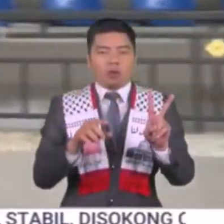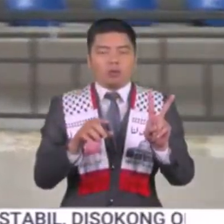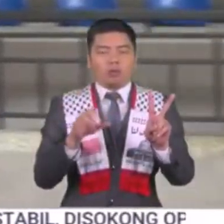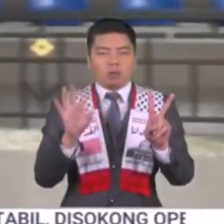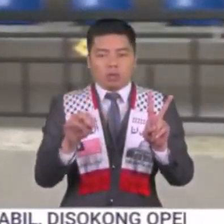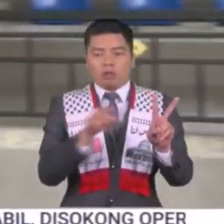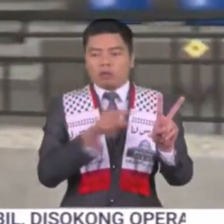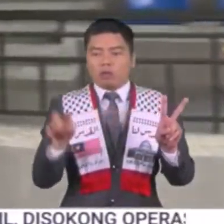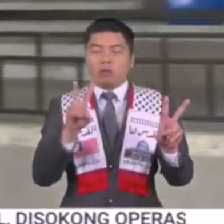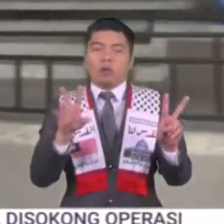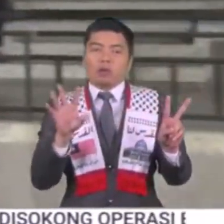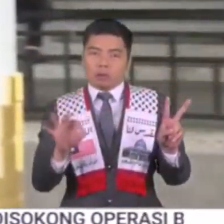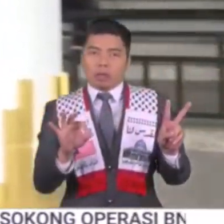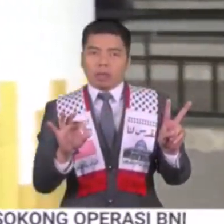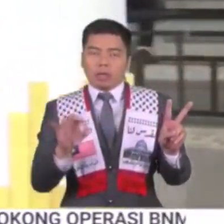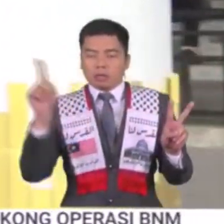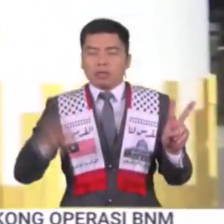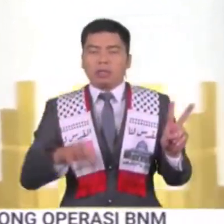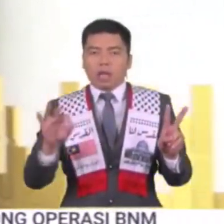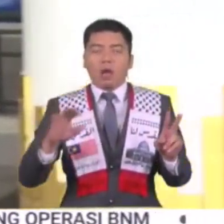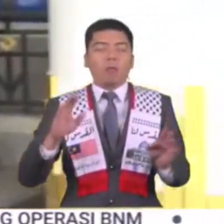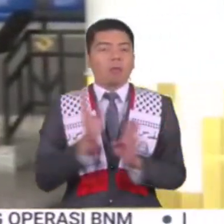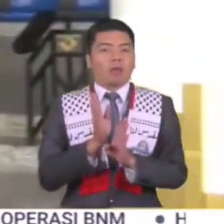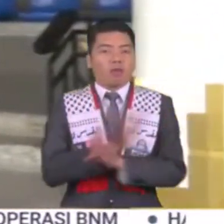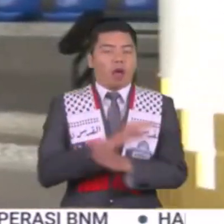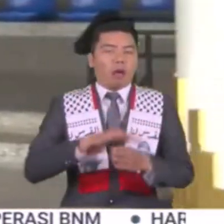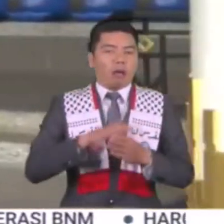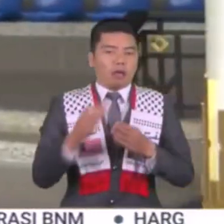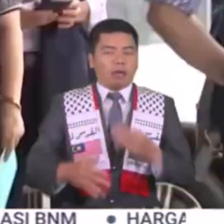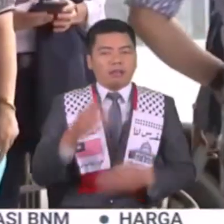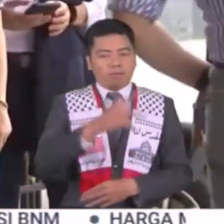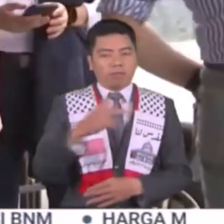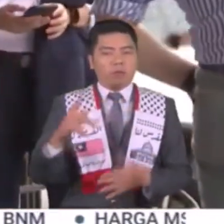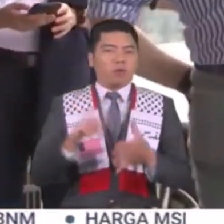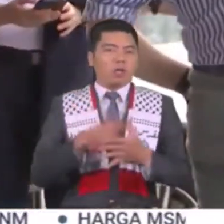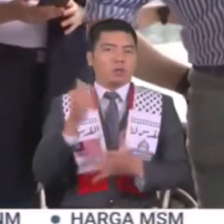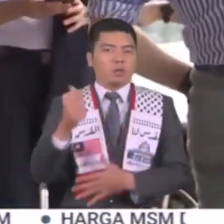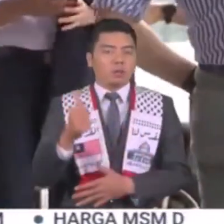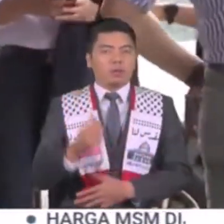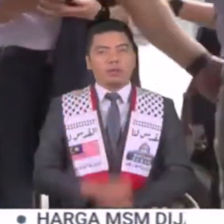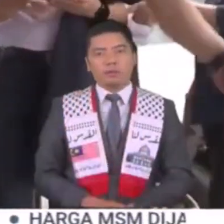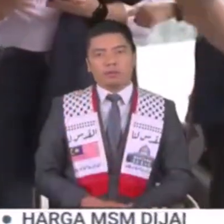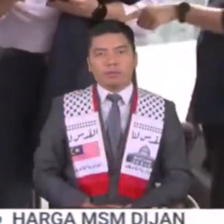hingga 29 September sebelum berakhir di Kota Kinabalu Oktober ini.